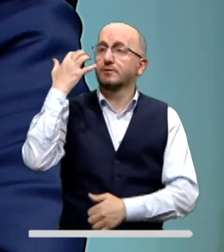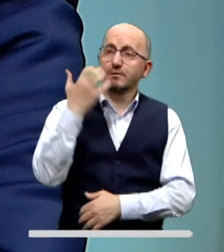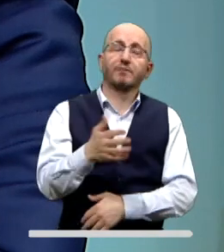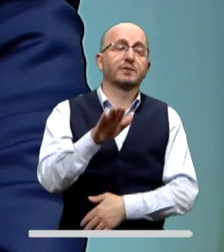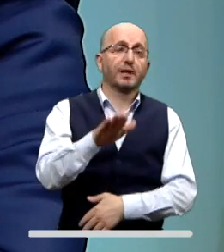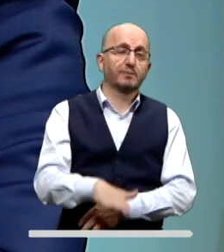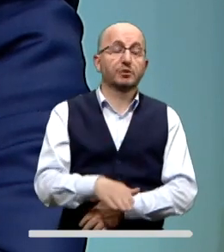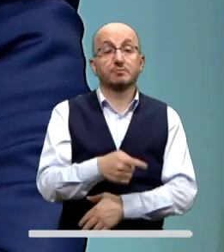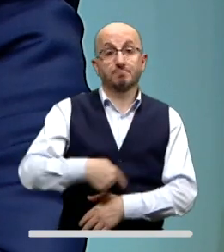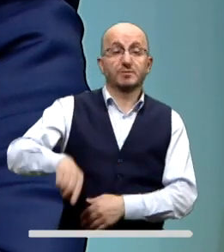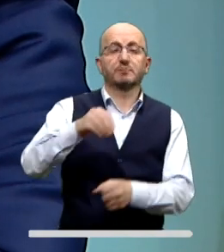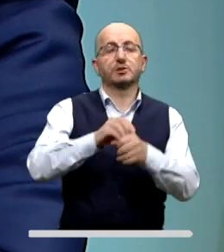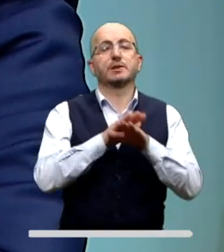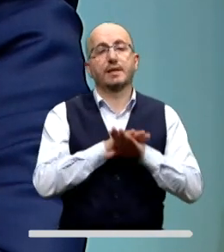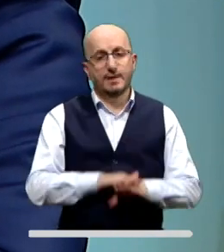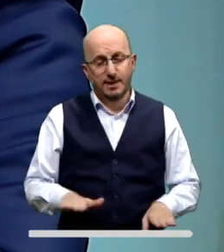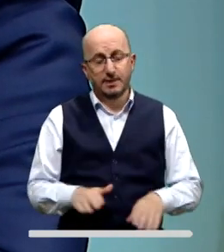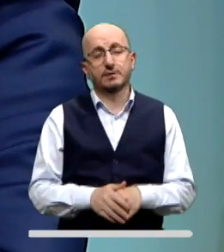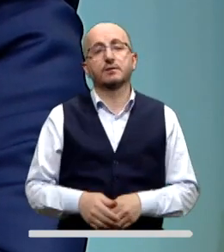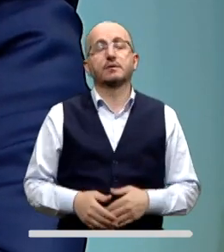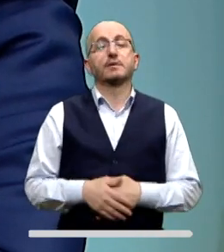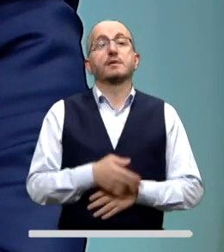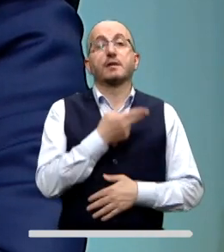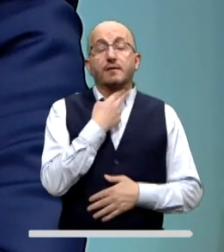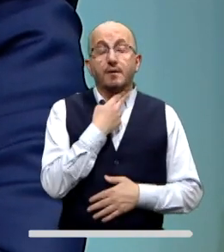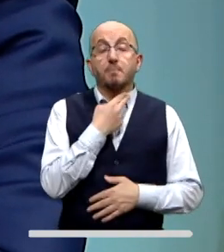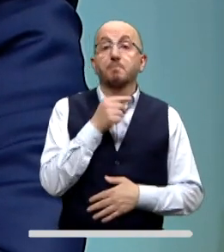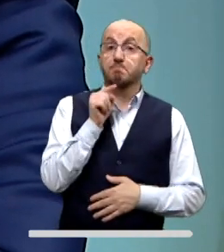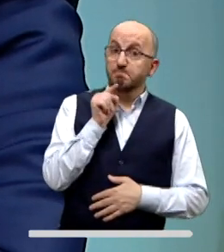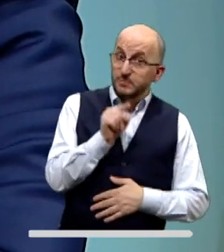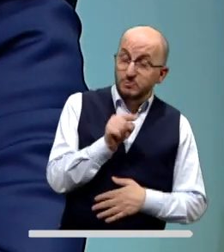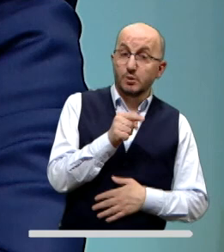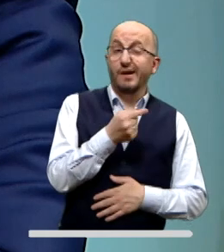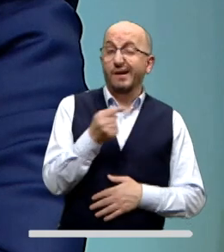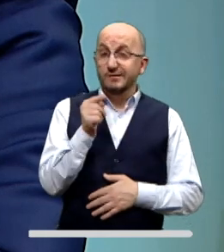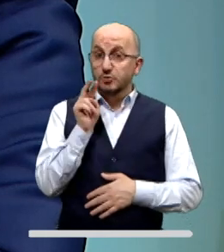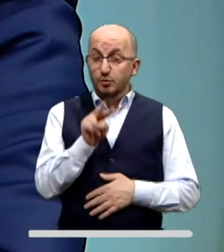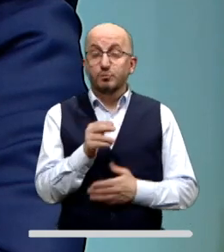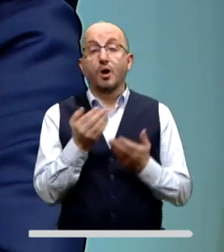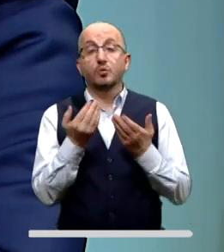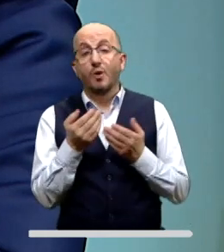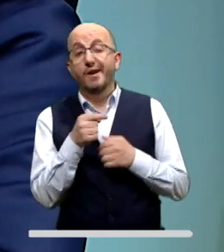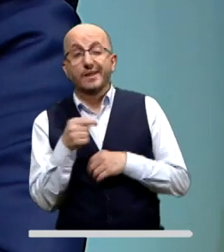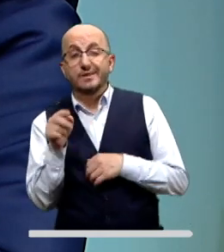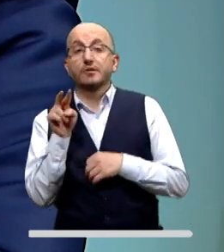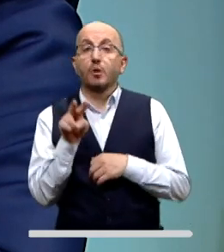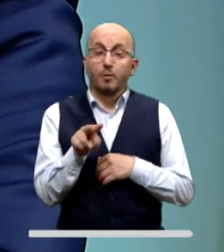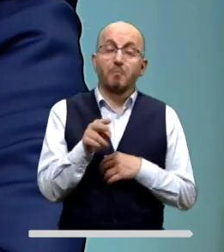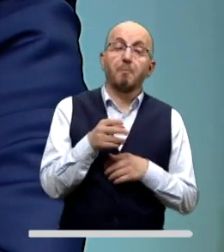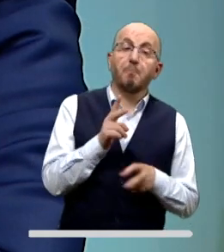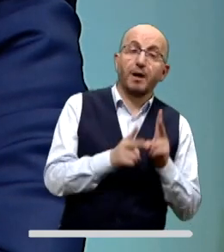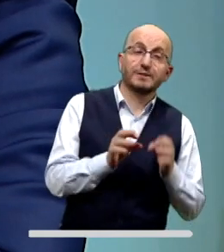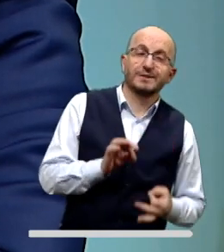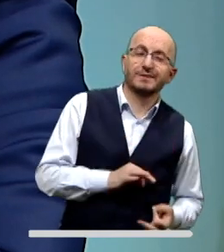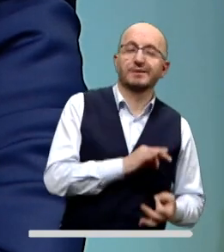dua bizim için yeterlidir kafidir Biz bunu eksik görüp de duayı eksik görüp de bazı